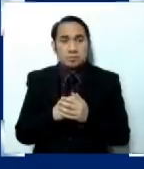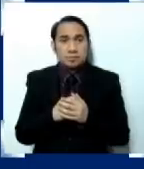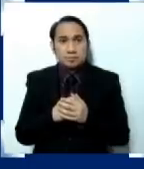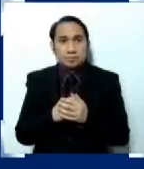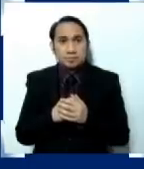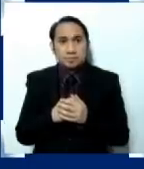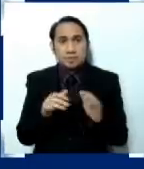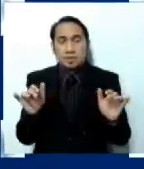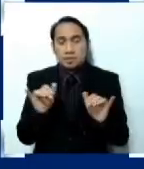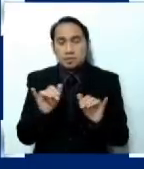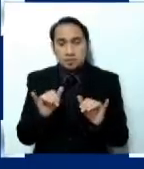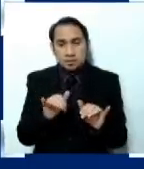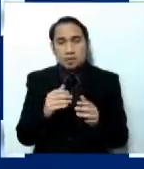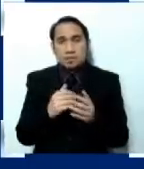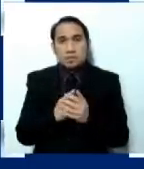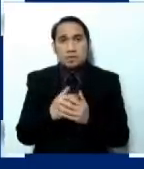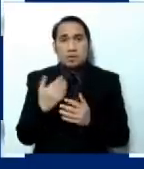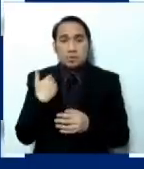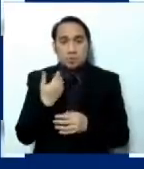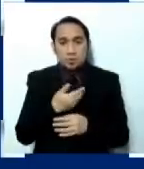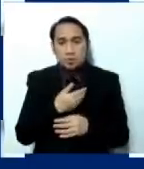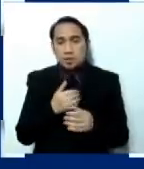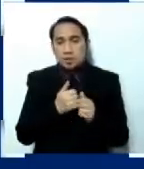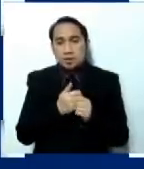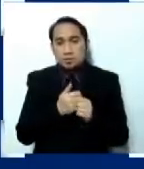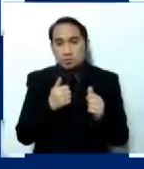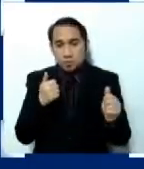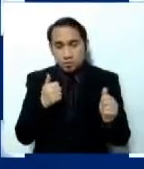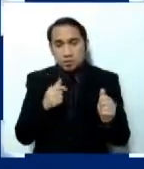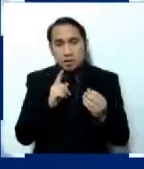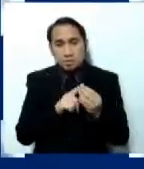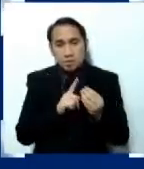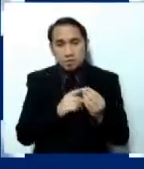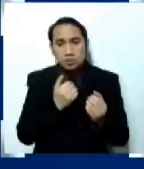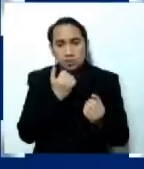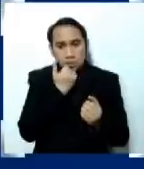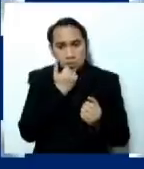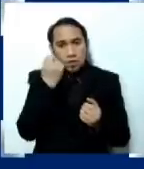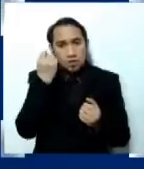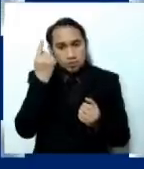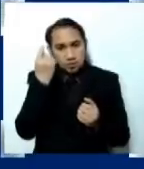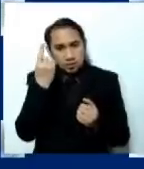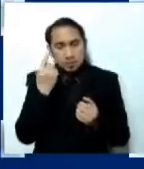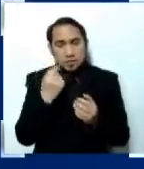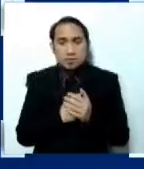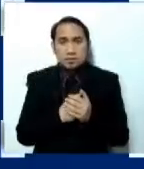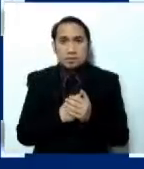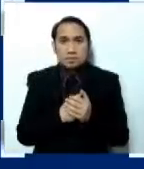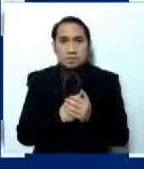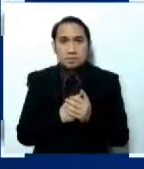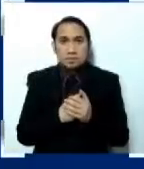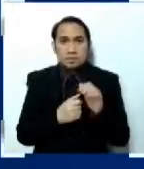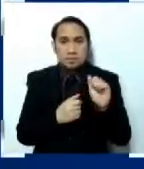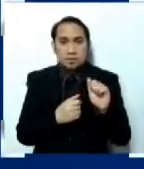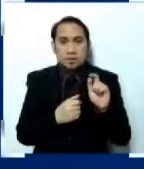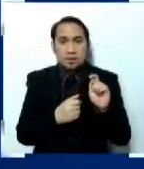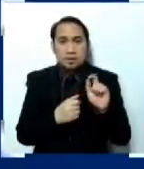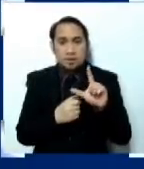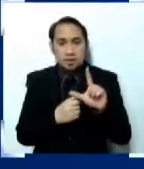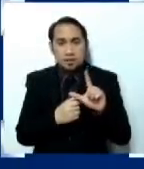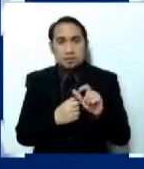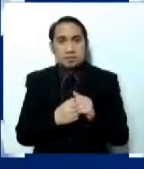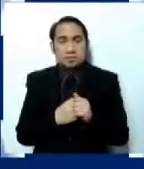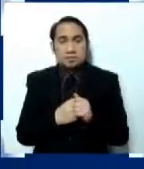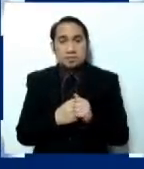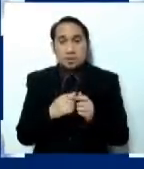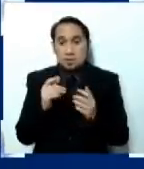so that we will avoid the misimplementation of the ATL? Does the